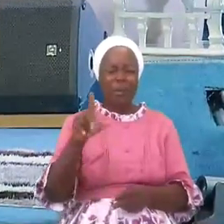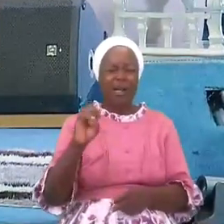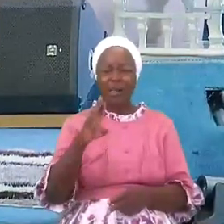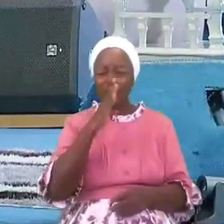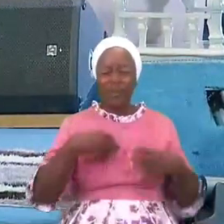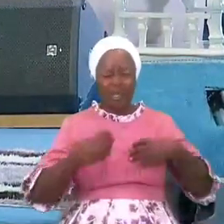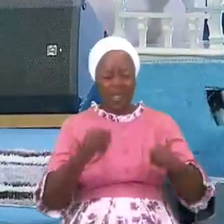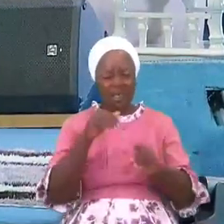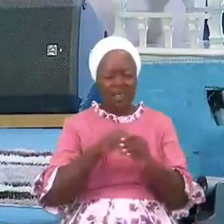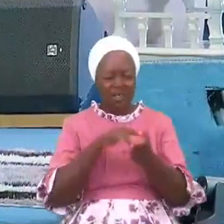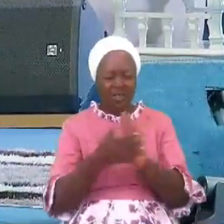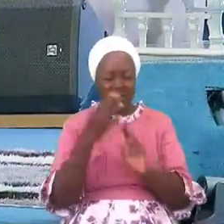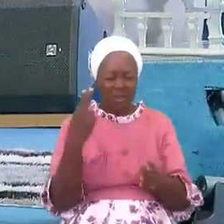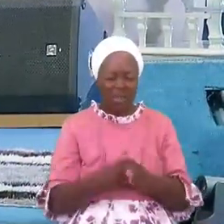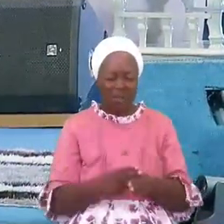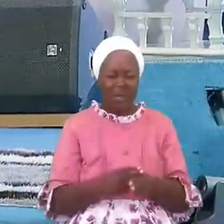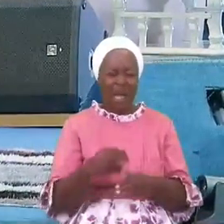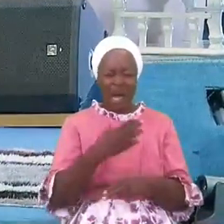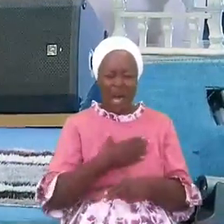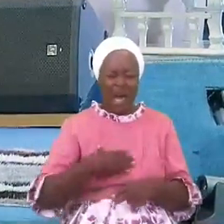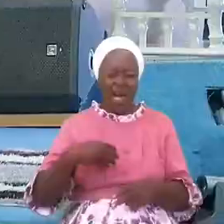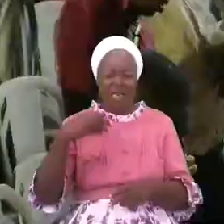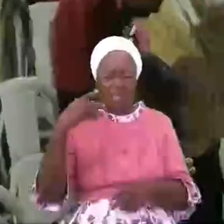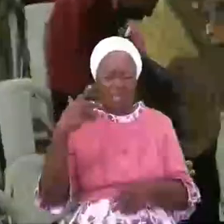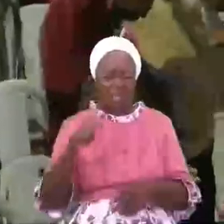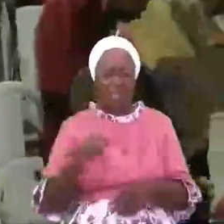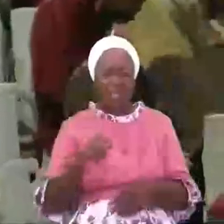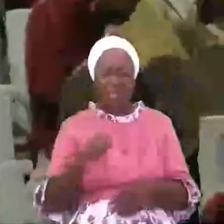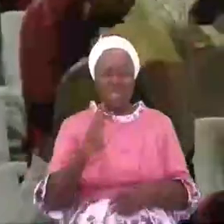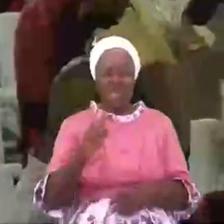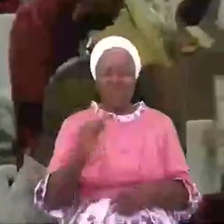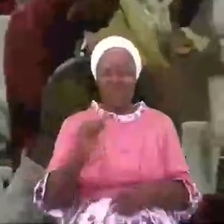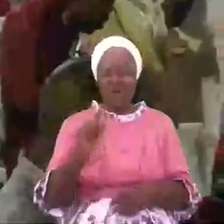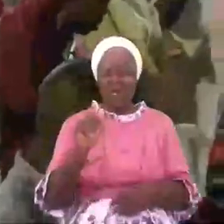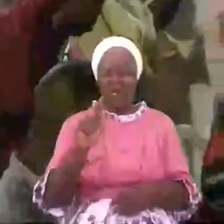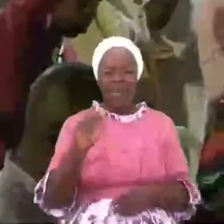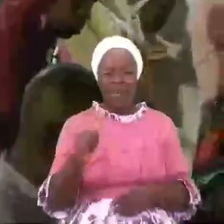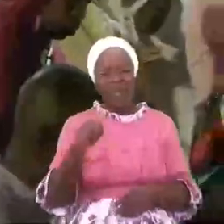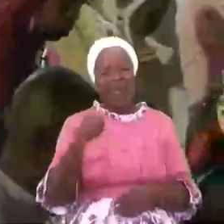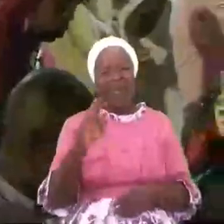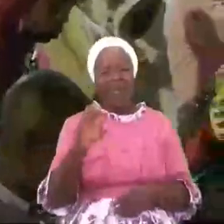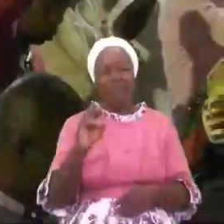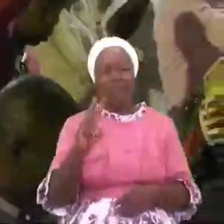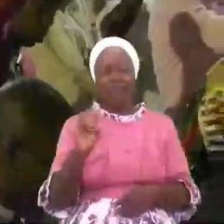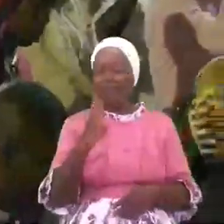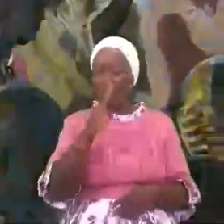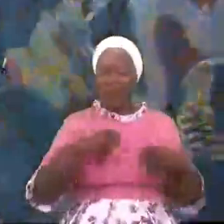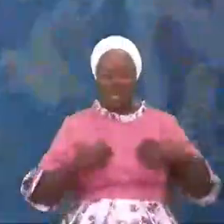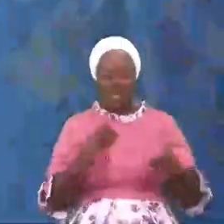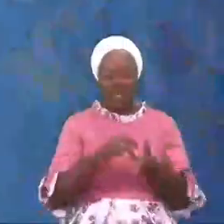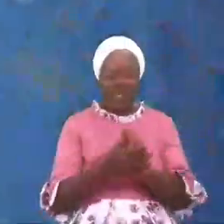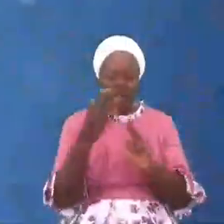Hémorroïdes soit guérie au nom de Jésus. Palu, fièvre, sois guéri au nom de